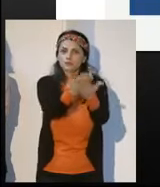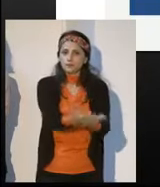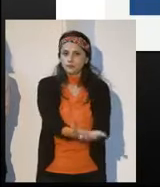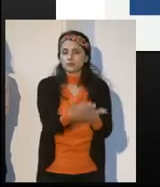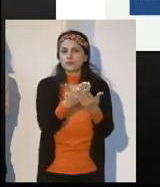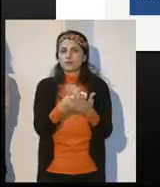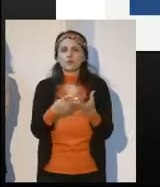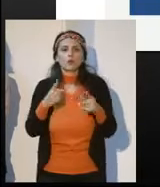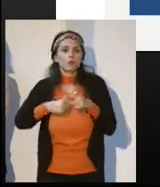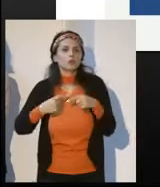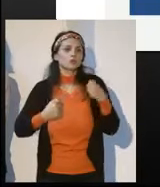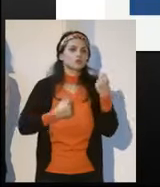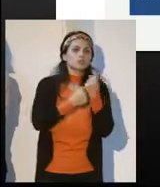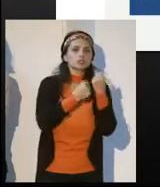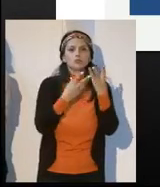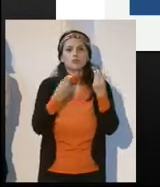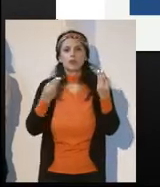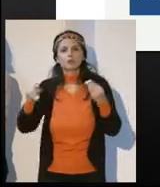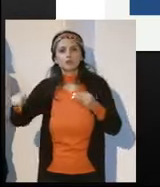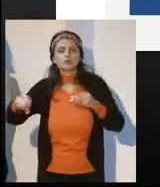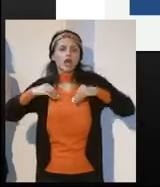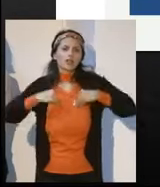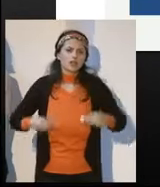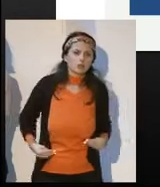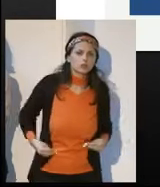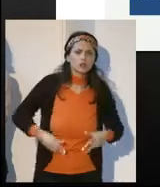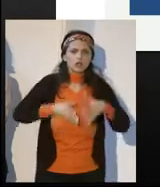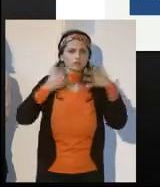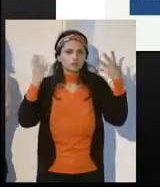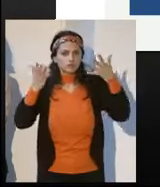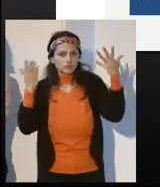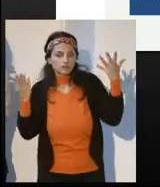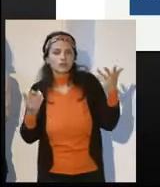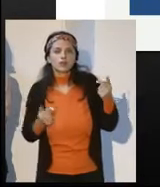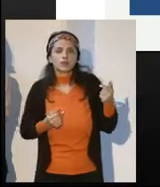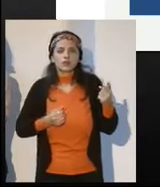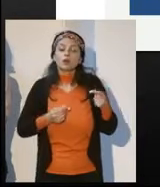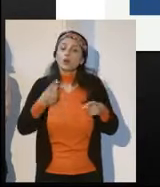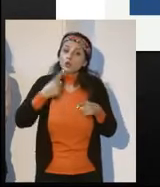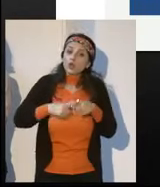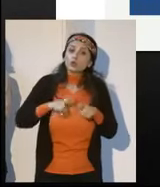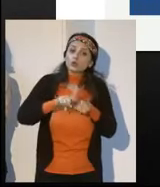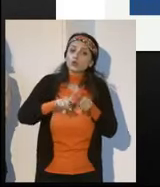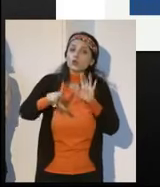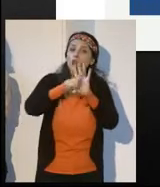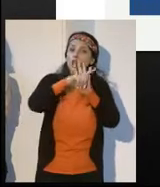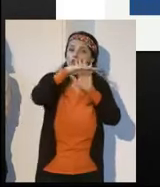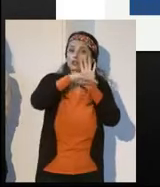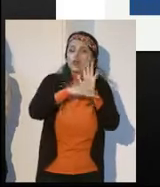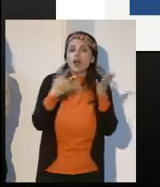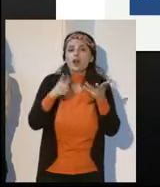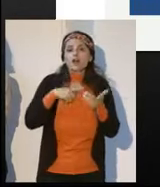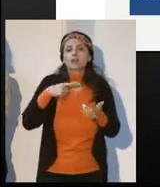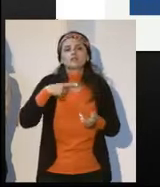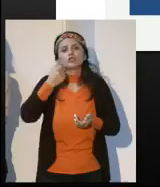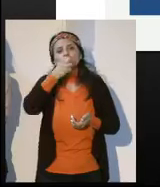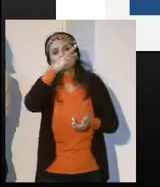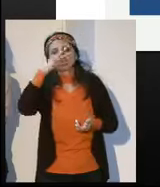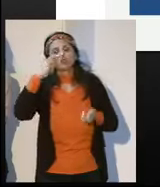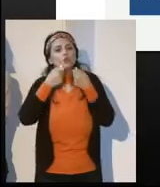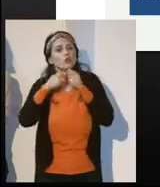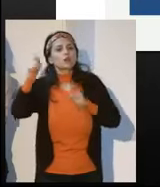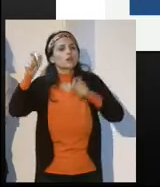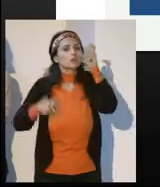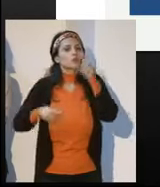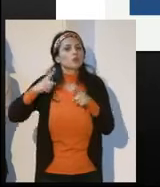mai multor membri ai legislativului dar cu atât mai mult partea de reglementare a normelor de care vor beneficia toate